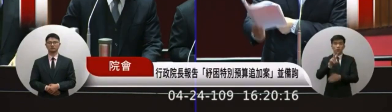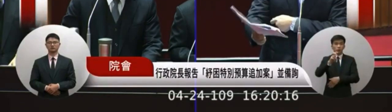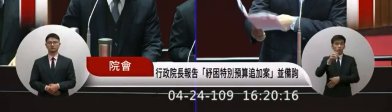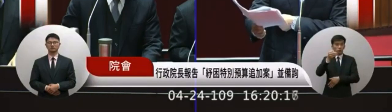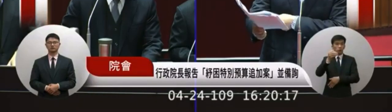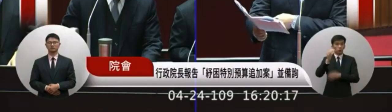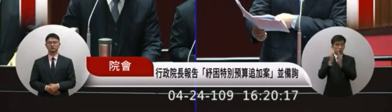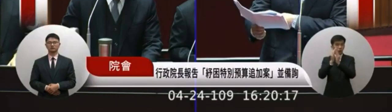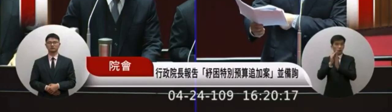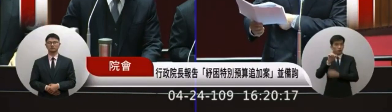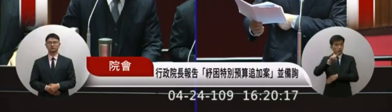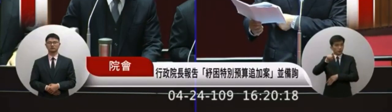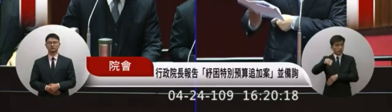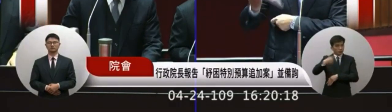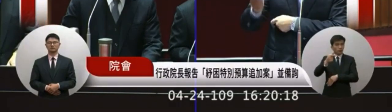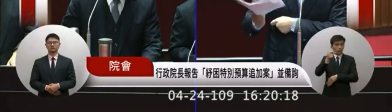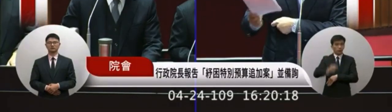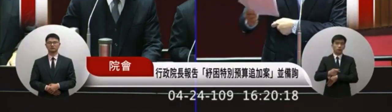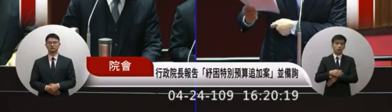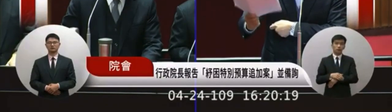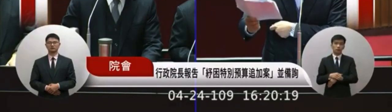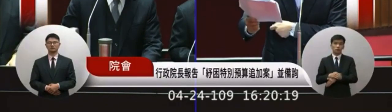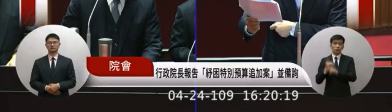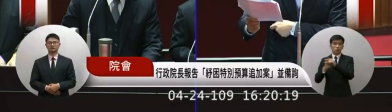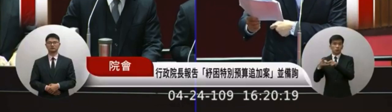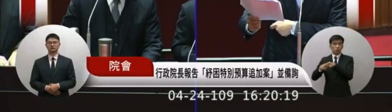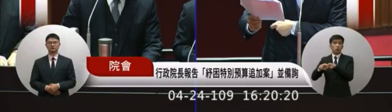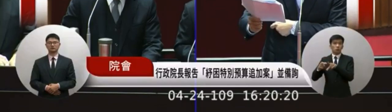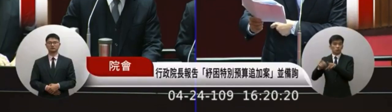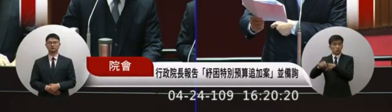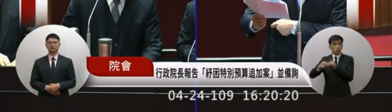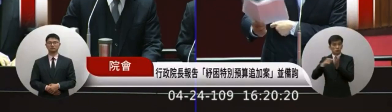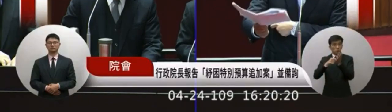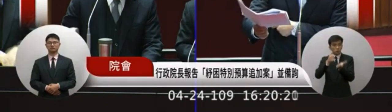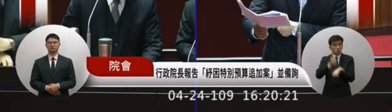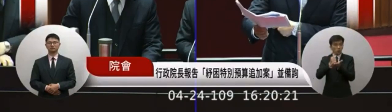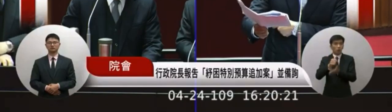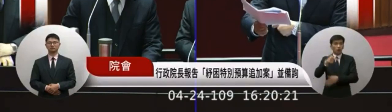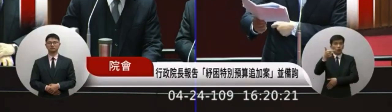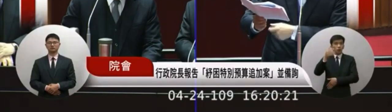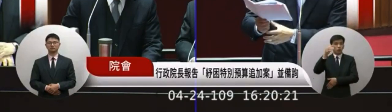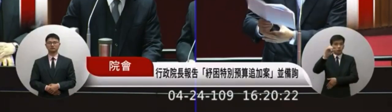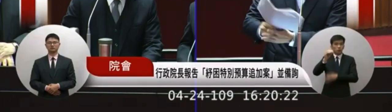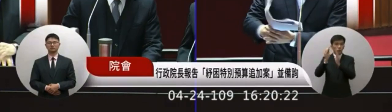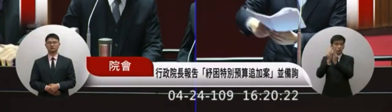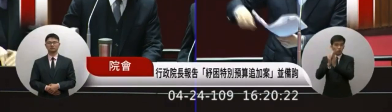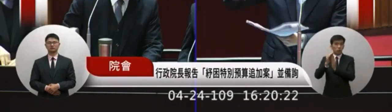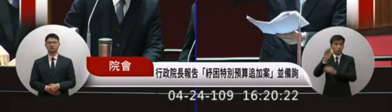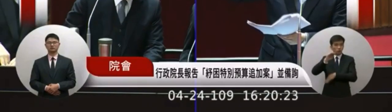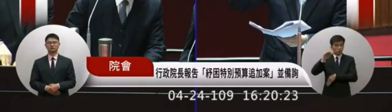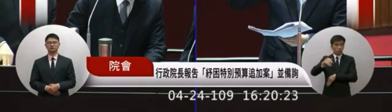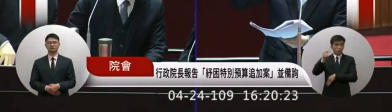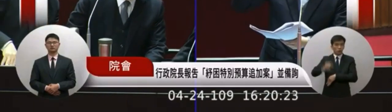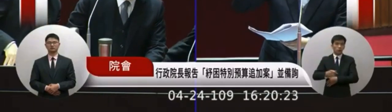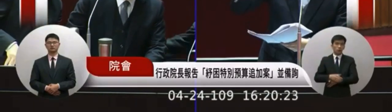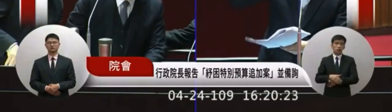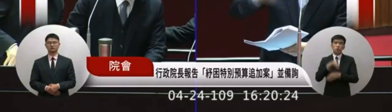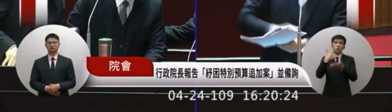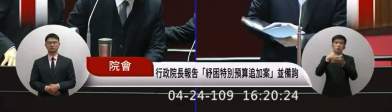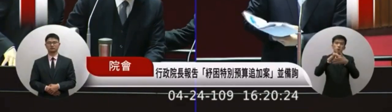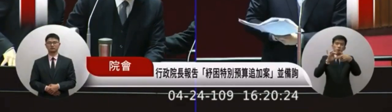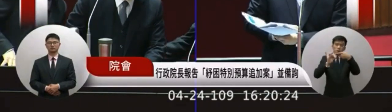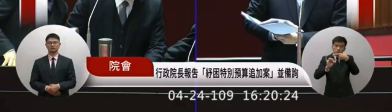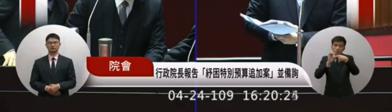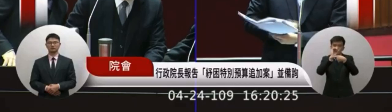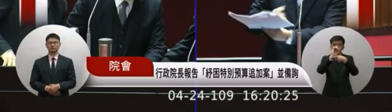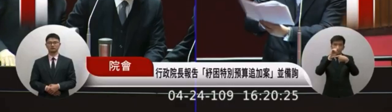29兆1000亿，中小企业贷款多少？6兆9000亿。院长，这真的是0.001%